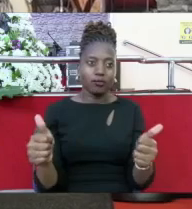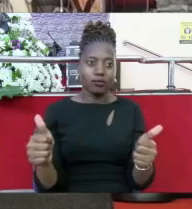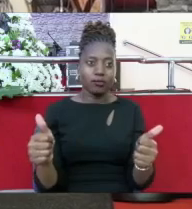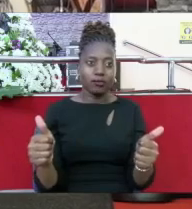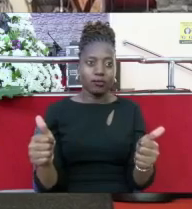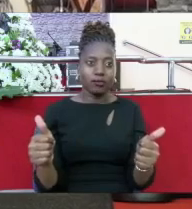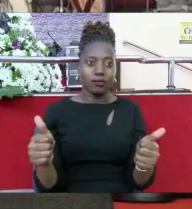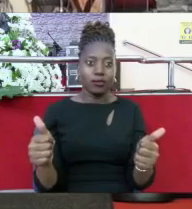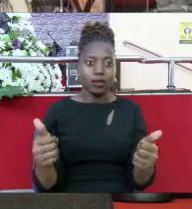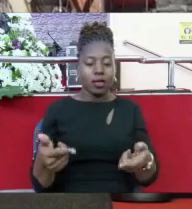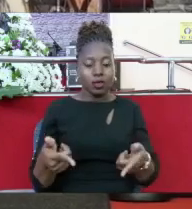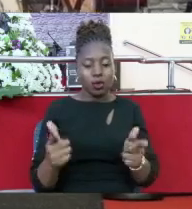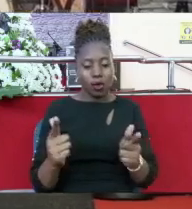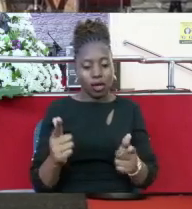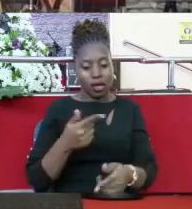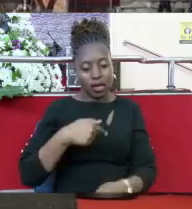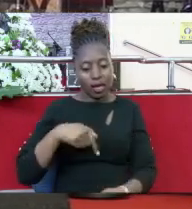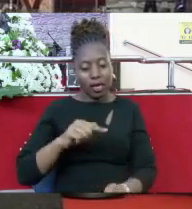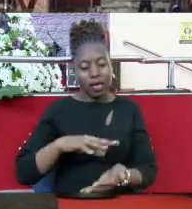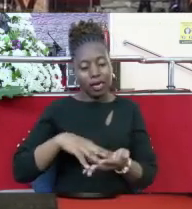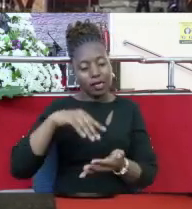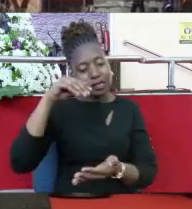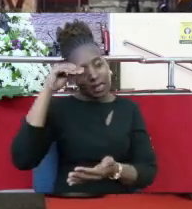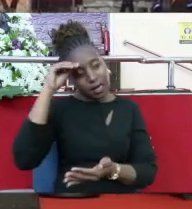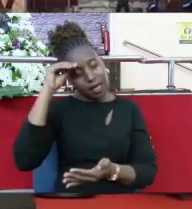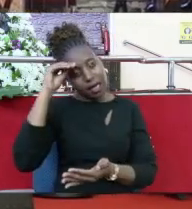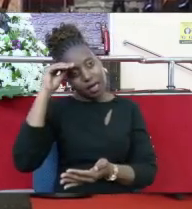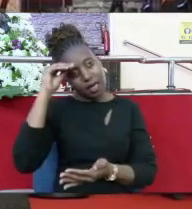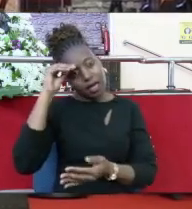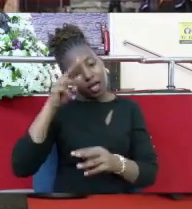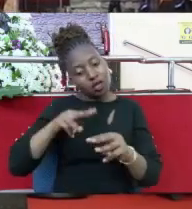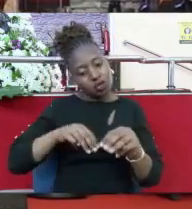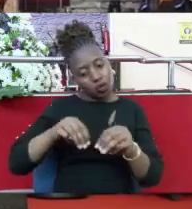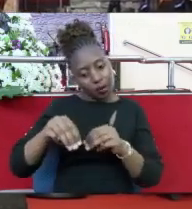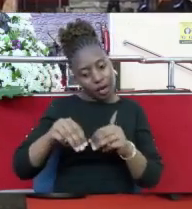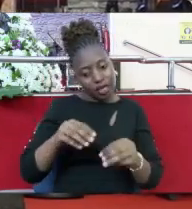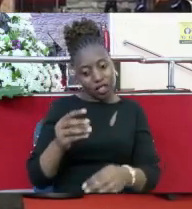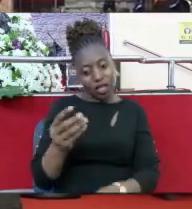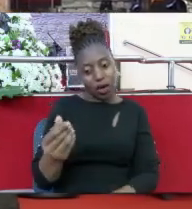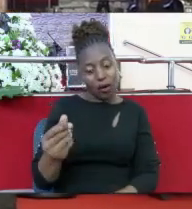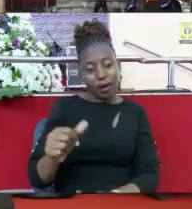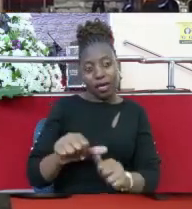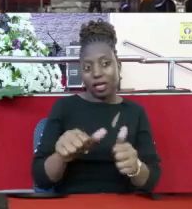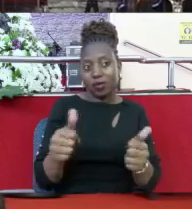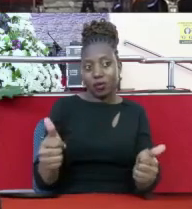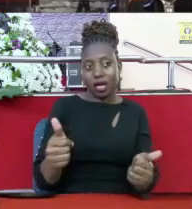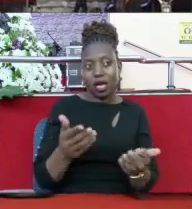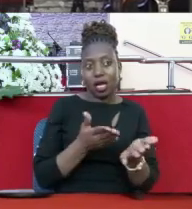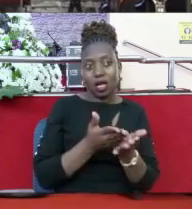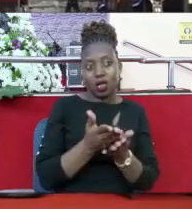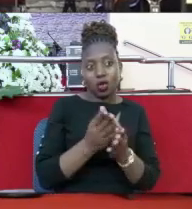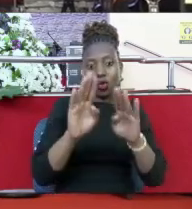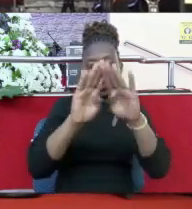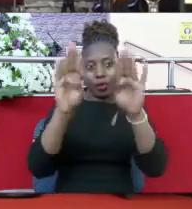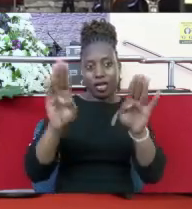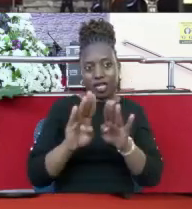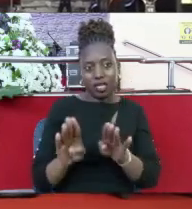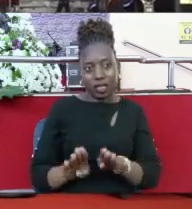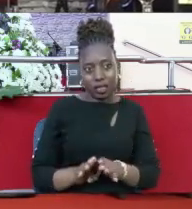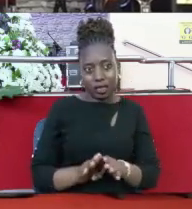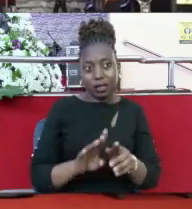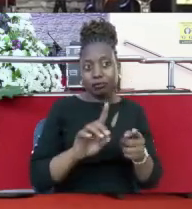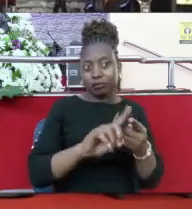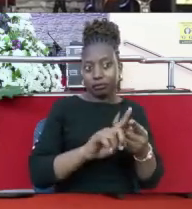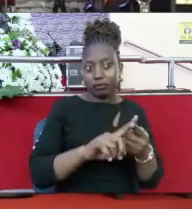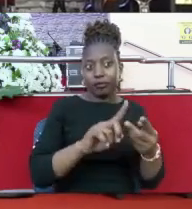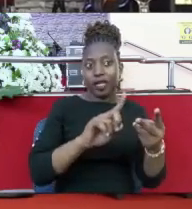let us learn to manage by tithing and budgeting our money. Ni vizuri tukajifunze mambo ya kutoa